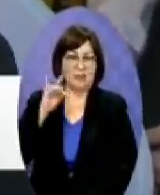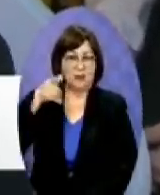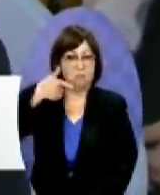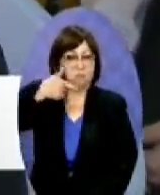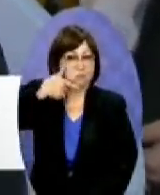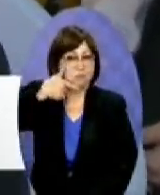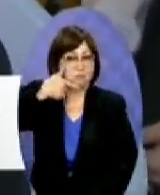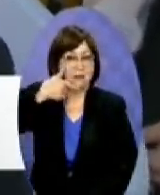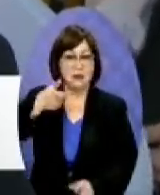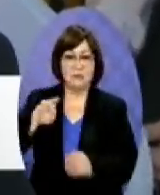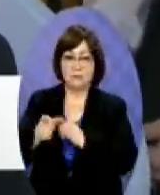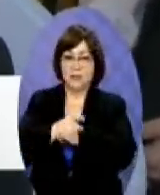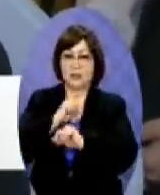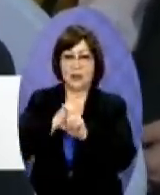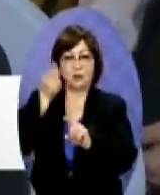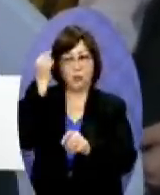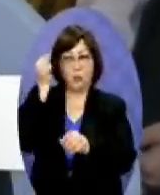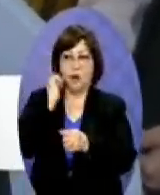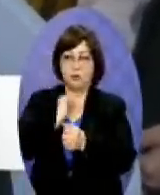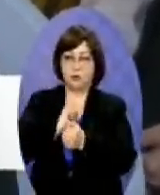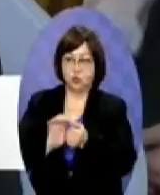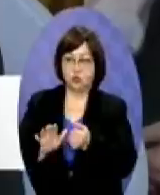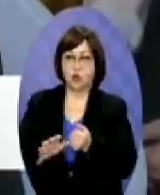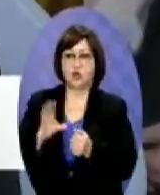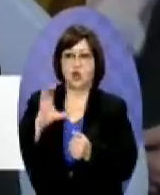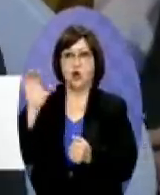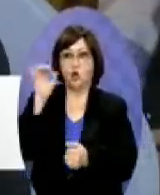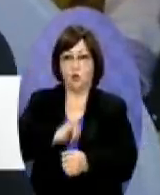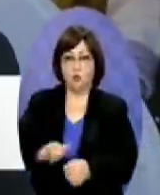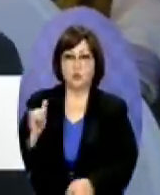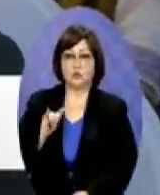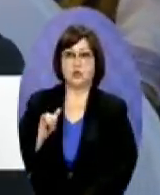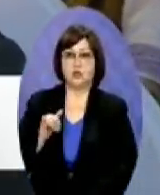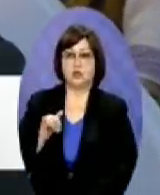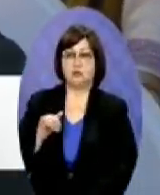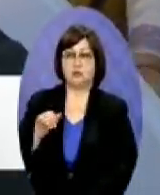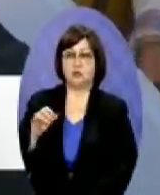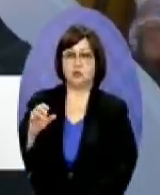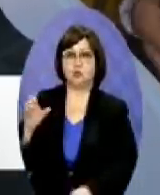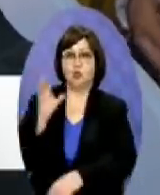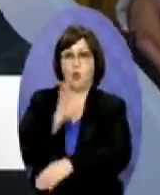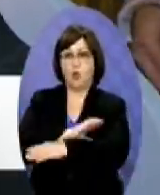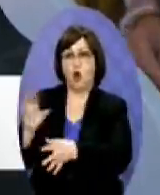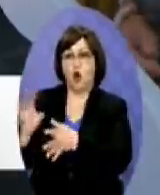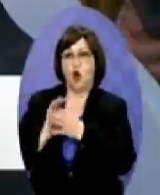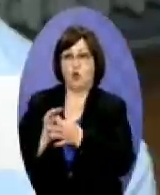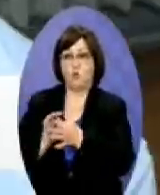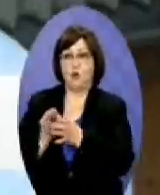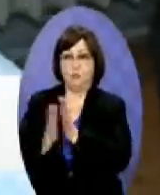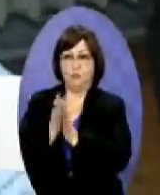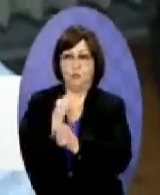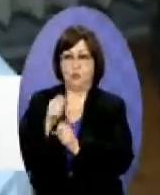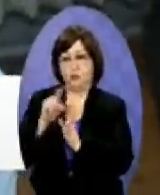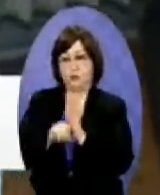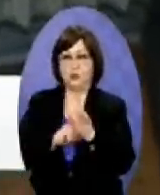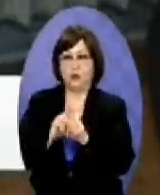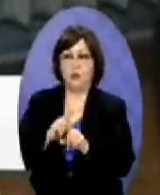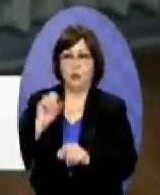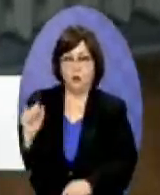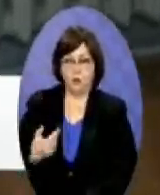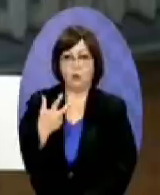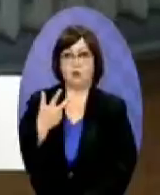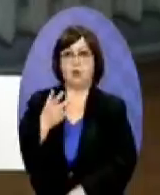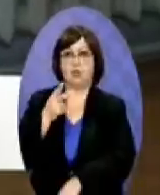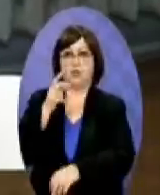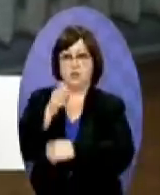байгаа. Ер нь бол одоо Солонгосын Кёнинг сургуультай хамтын ажиллагаа нэгдэнийг хөтөлбөрийг хэрэгжүүлж байгаа. Би одоо ингээд 3 жилдээ